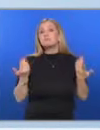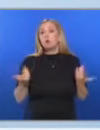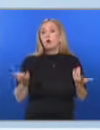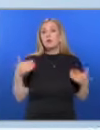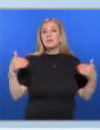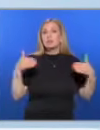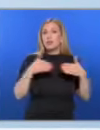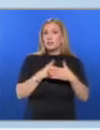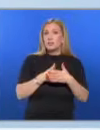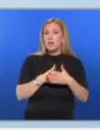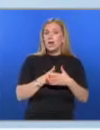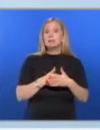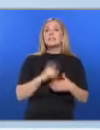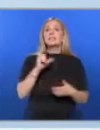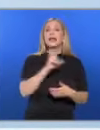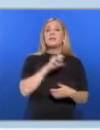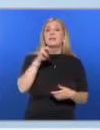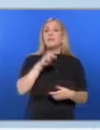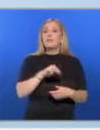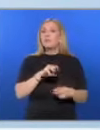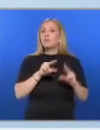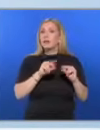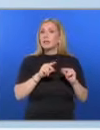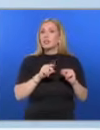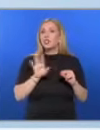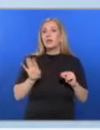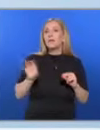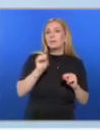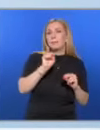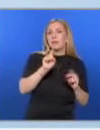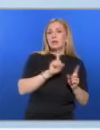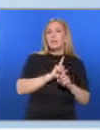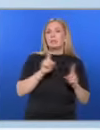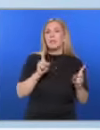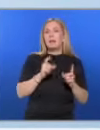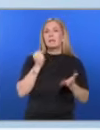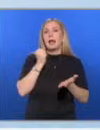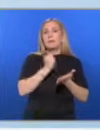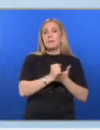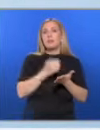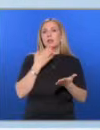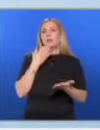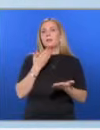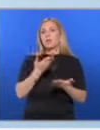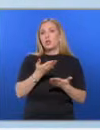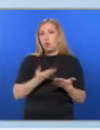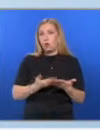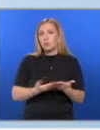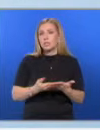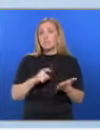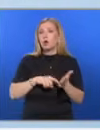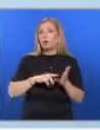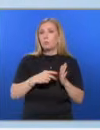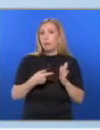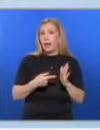нощи лидер на ИТН Слави Трифанов заяви, че партията му няма да бъде гумен печат на предложените от ППДБ